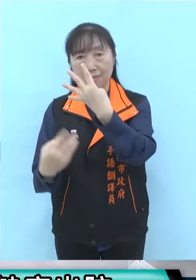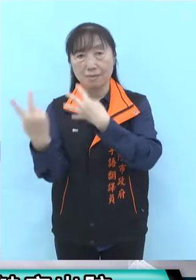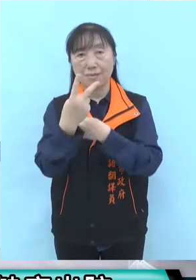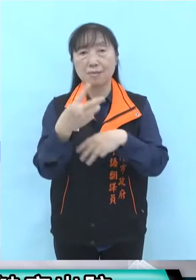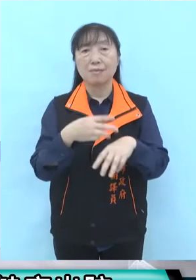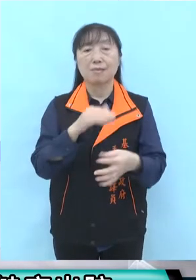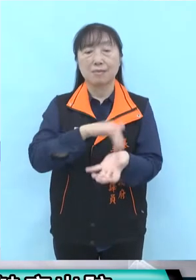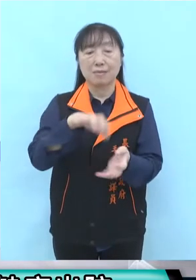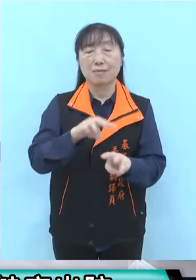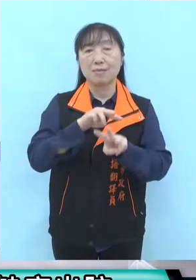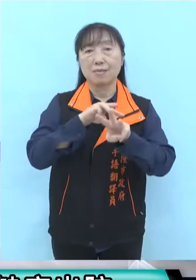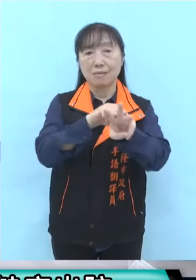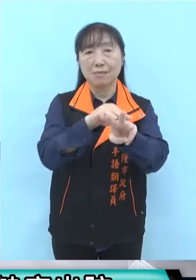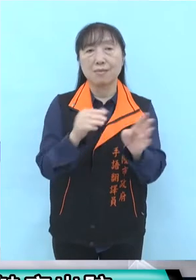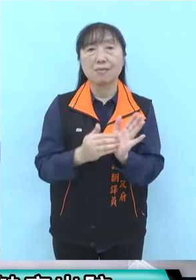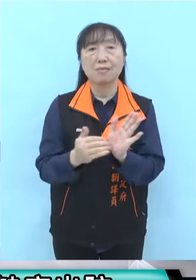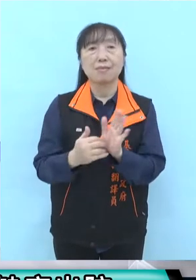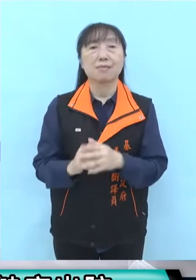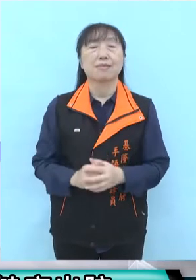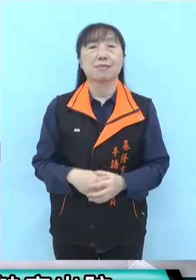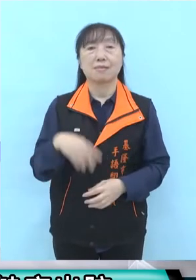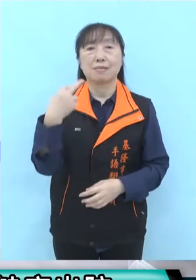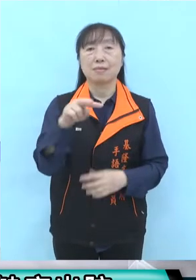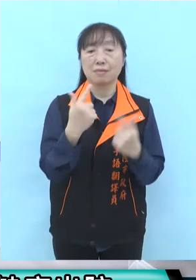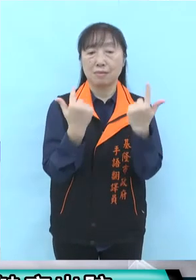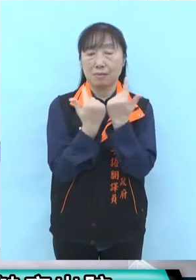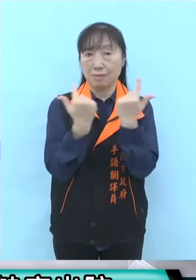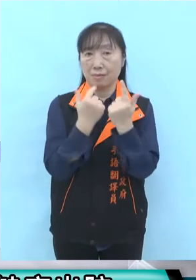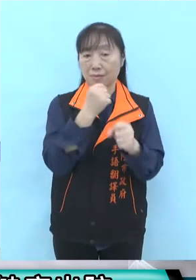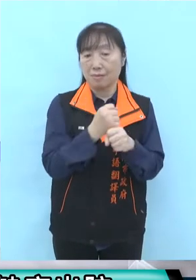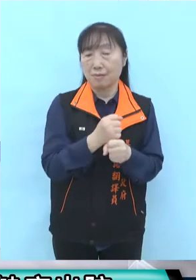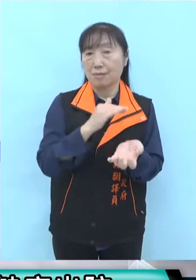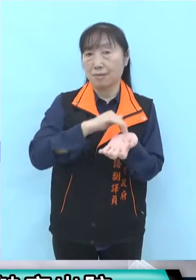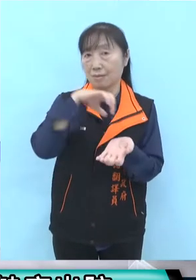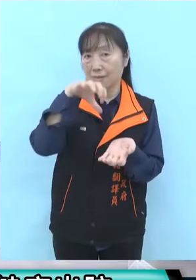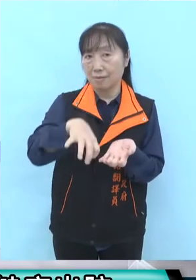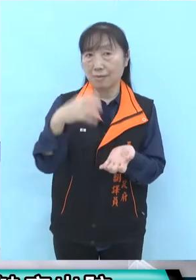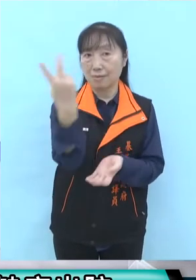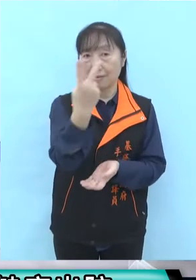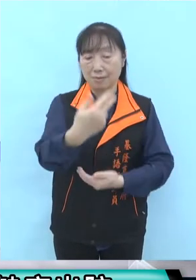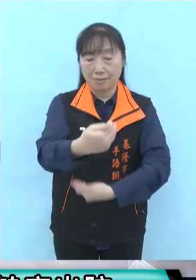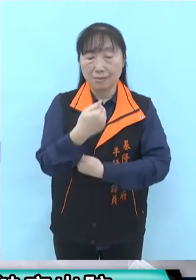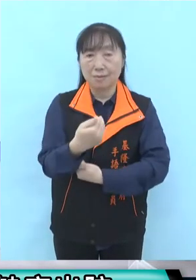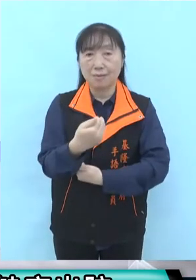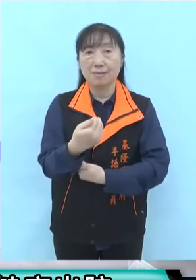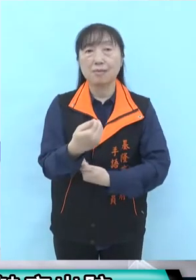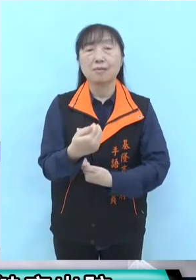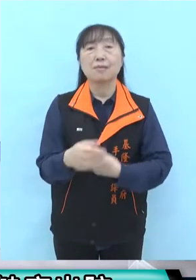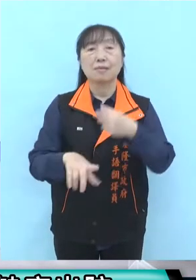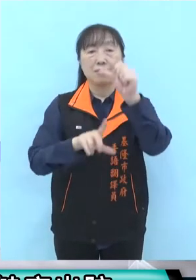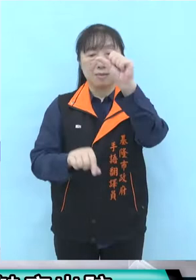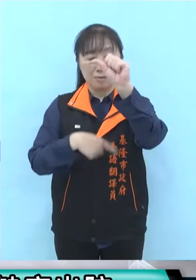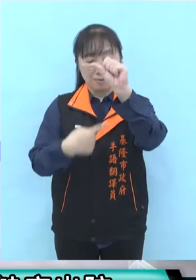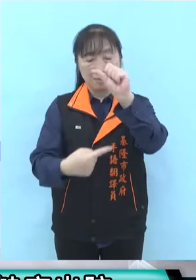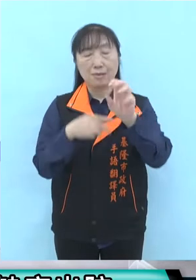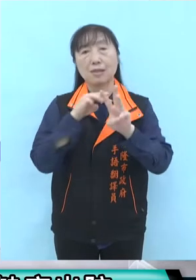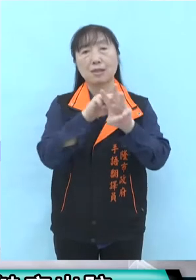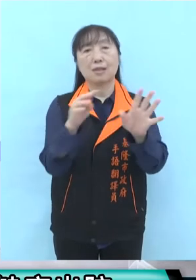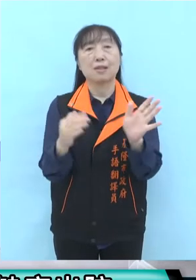了。另外是在台北马街医院的2位新生儿，他们都已经在5月1号出